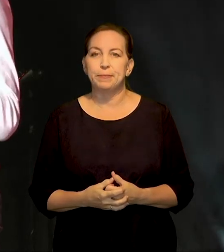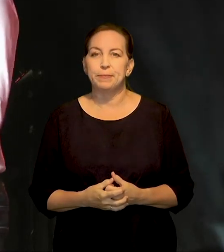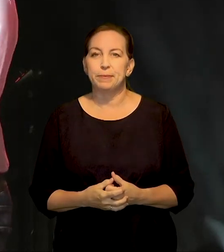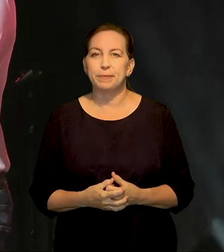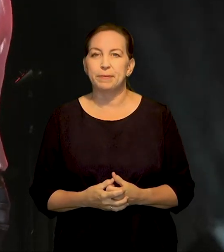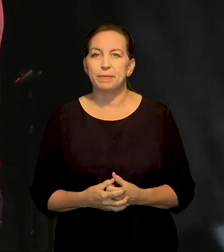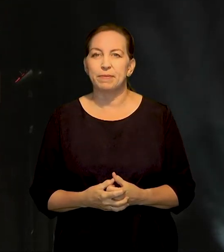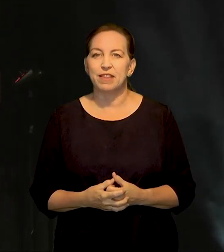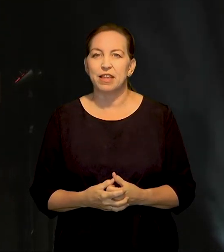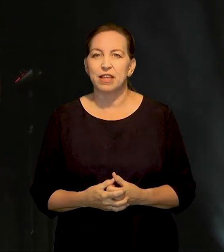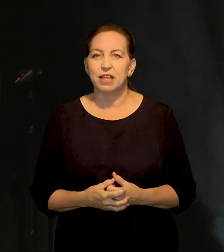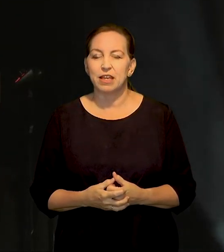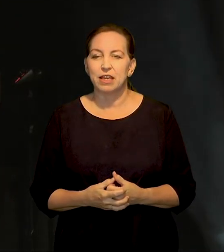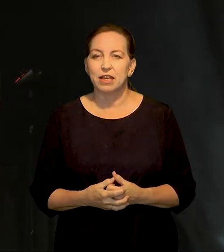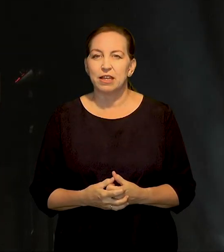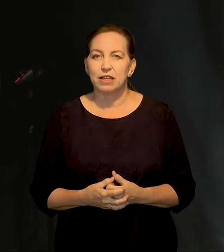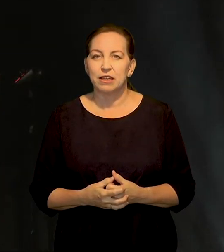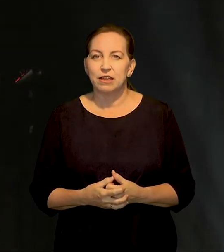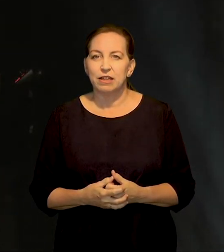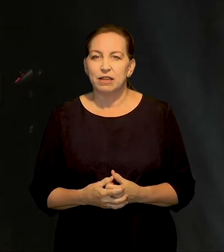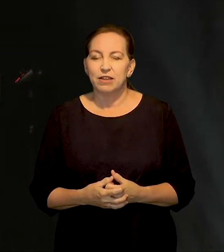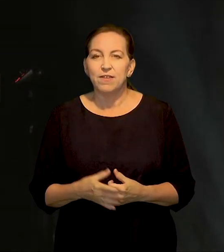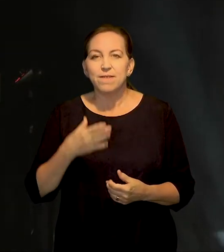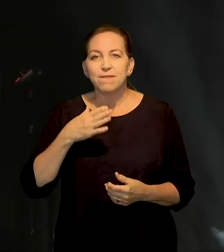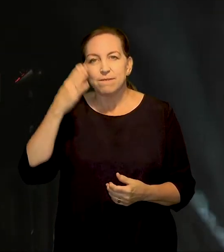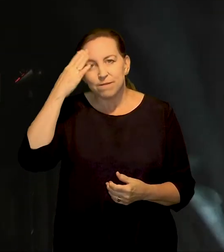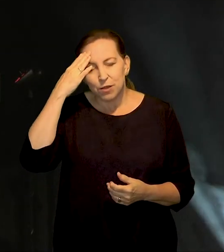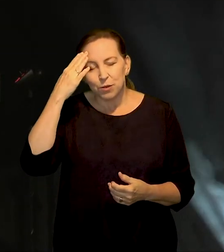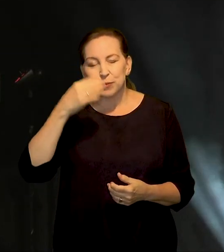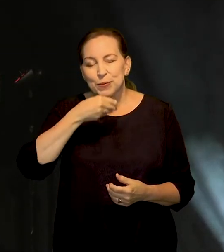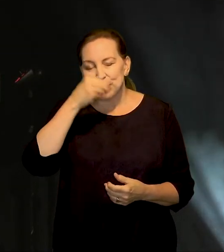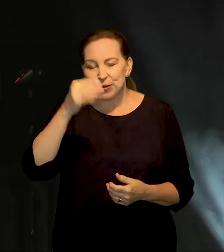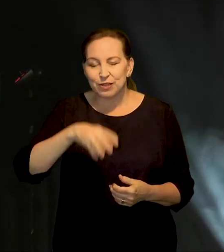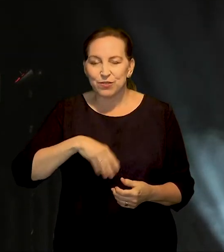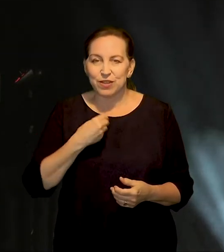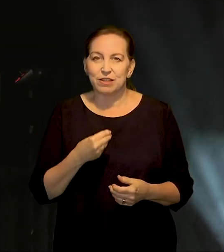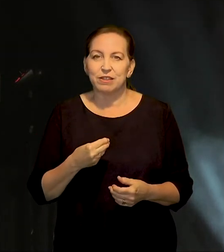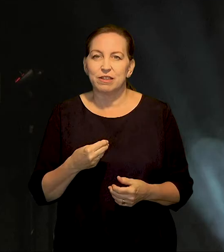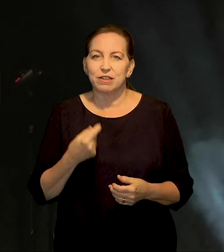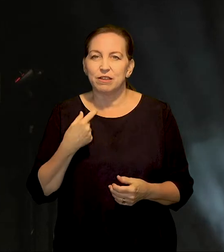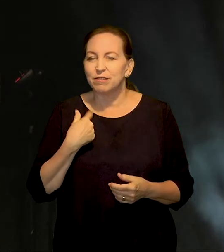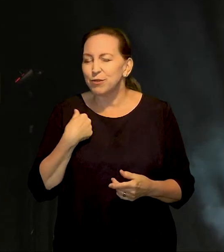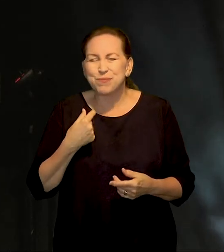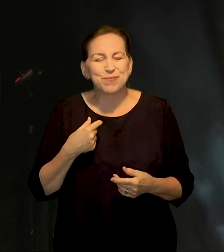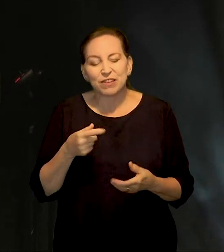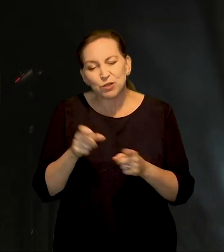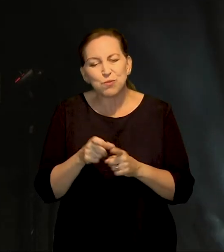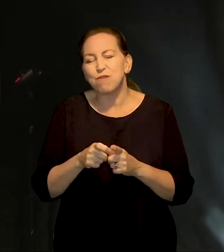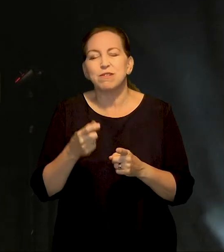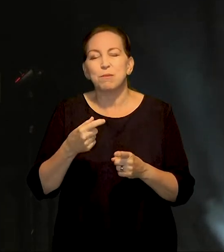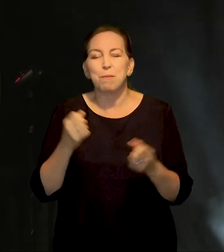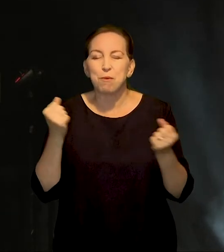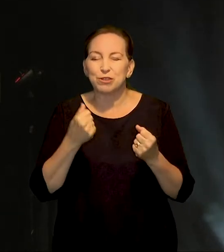kiedy pojawią się tutaj synowie marnotrawni i córki marnotrawne, którzy mogli powiedzieć, wyrzekam